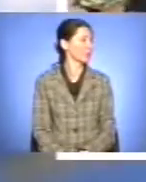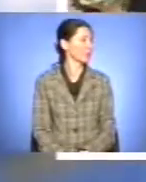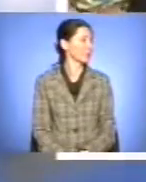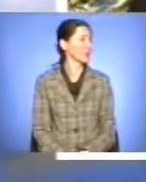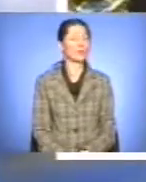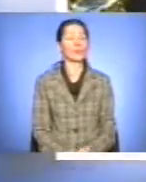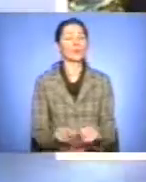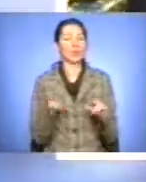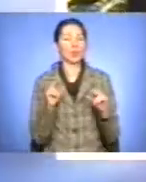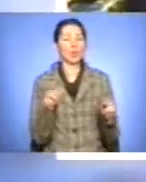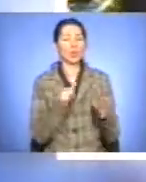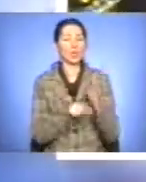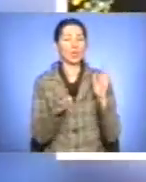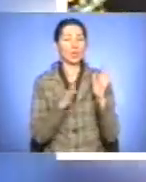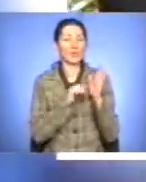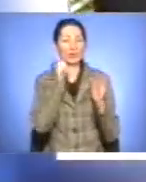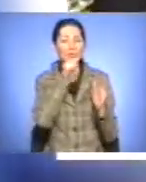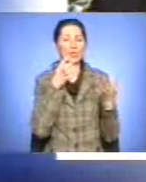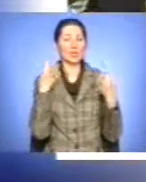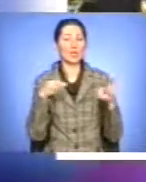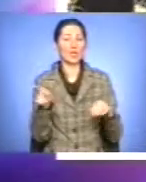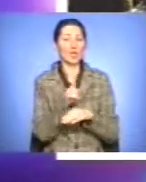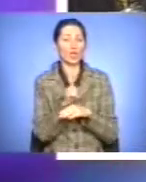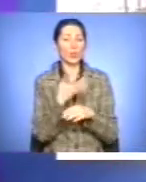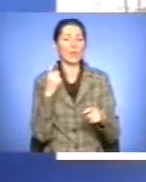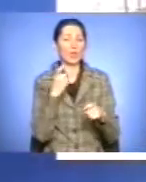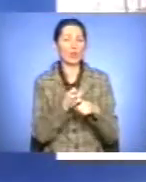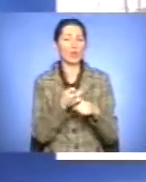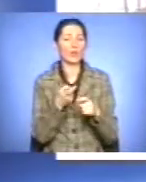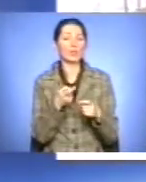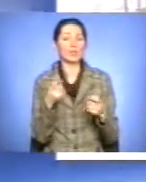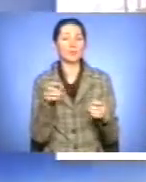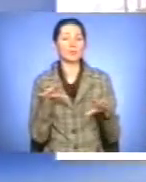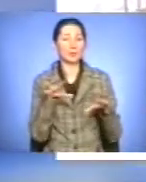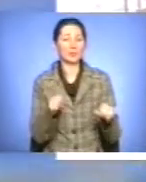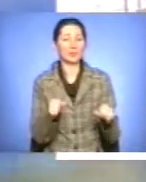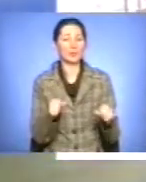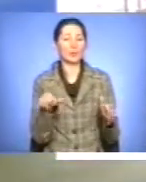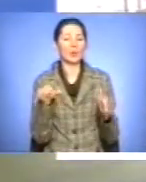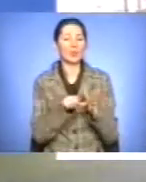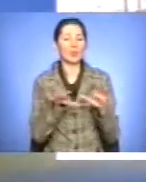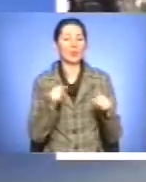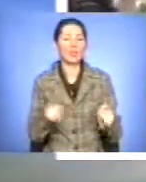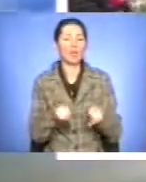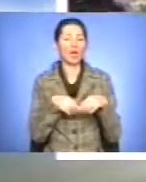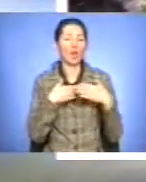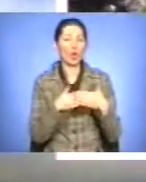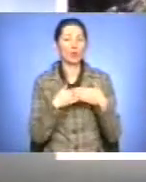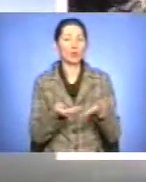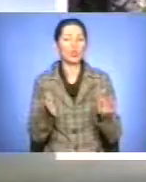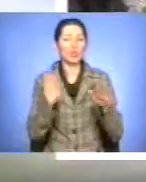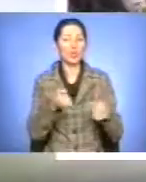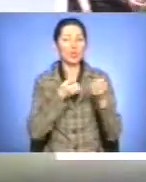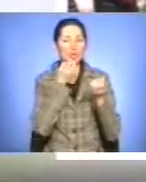З нагоди 69-ї річниці визволення Тернополя від німецько-фашистських загарбників представники влади та громадськості поклали квіти